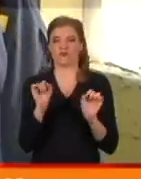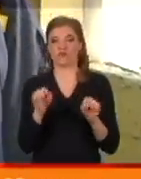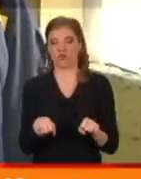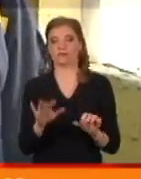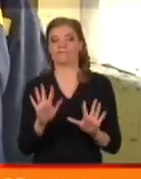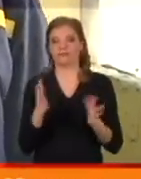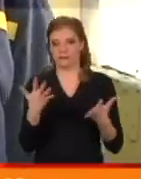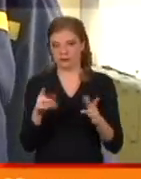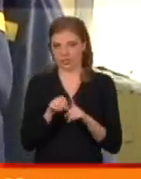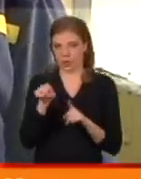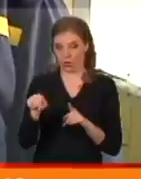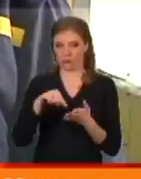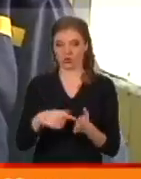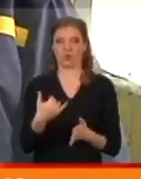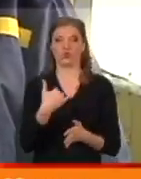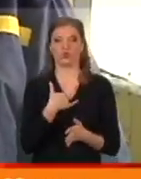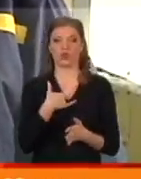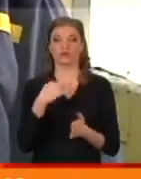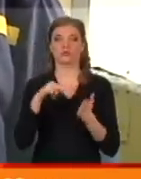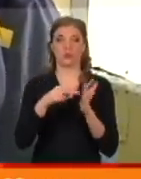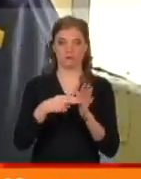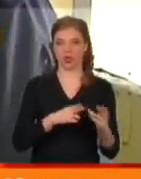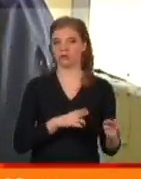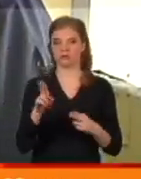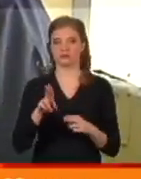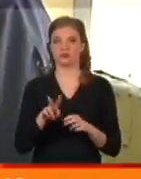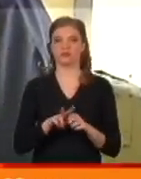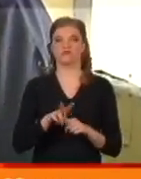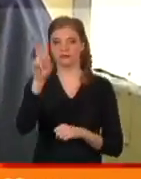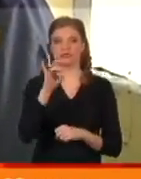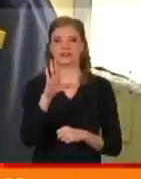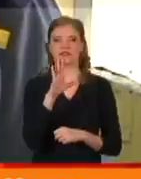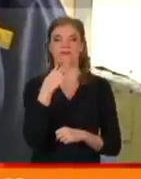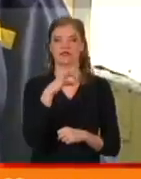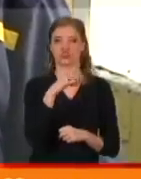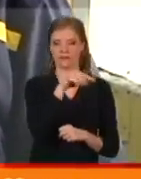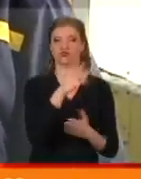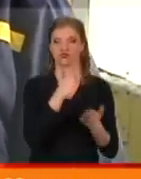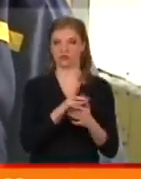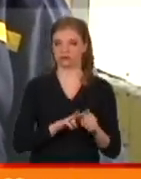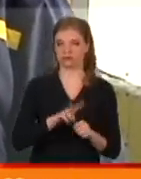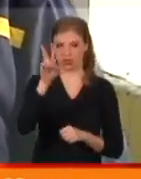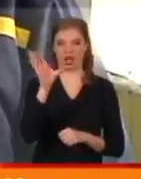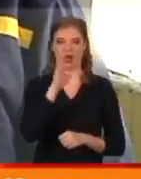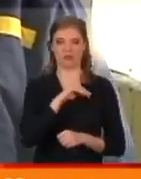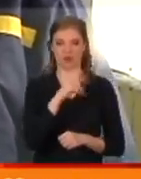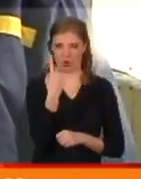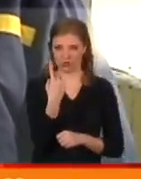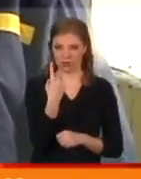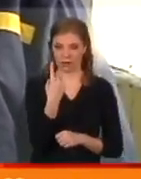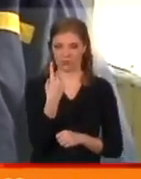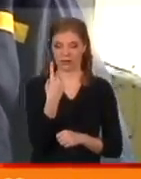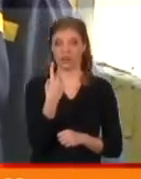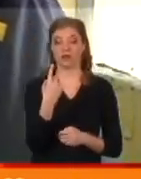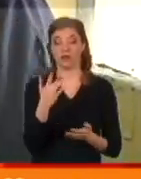дай Бог, статися на такому об'єкті, у нас по плану залучення виїжджає драбина з міста Вишневого. У нас в Вишневому є драбина, яка може тут реагувати. Одна? У